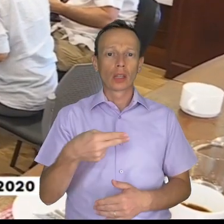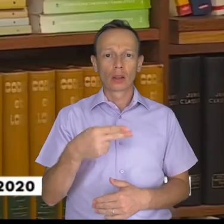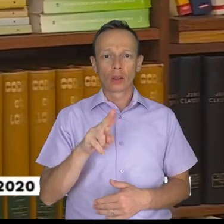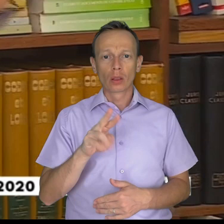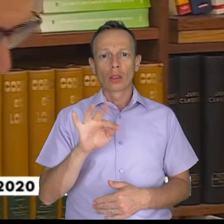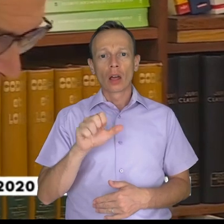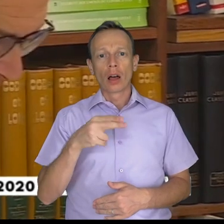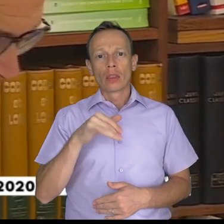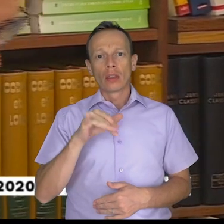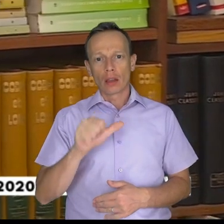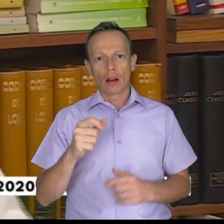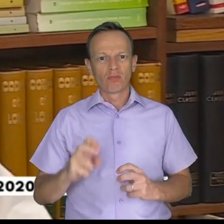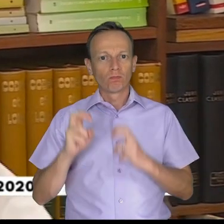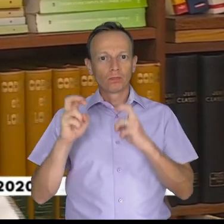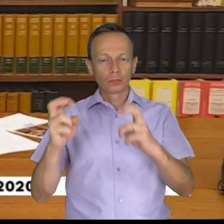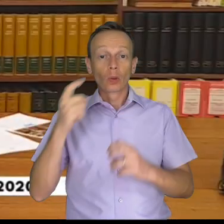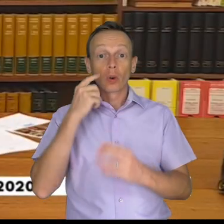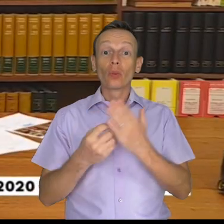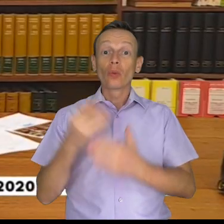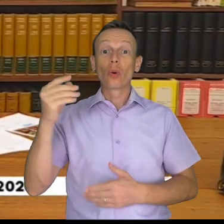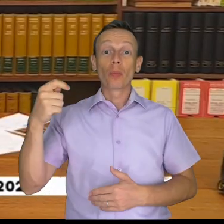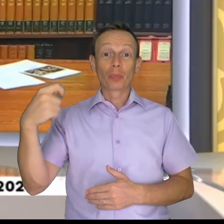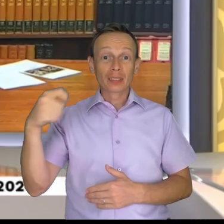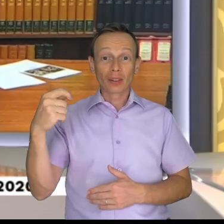également augmenté. On écoute le tout nouveau président